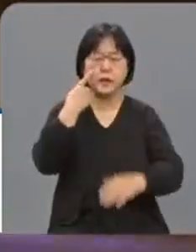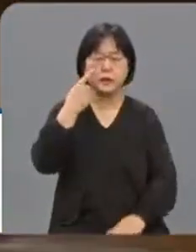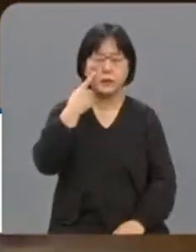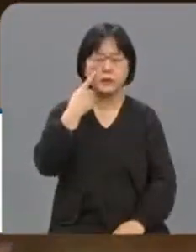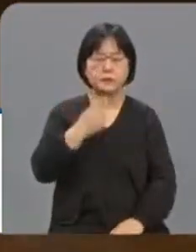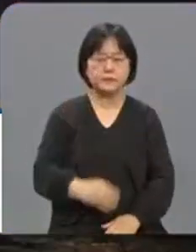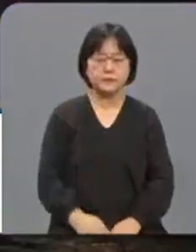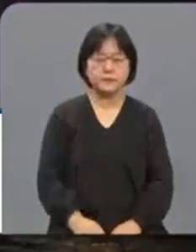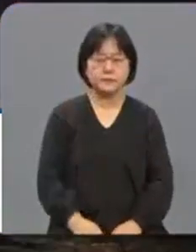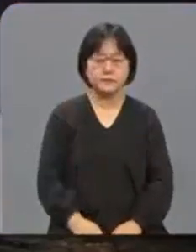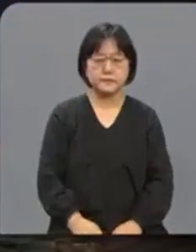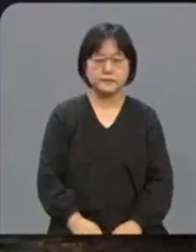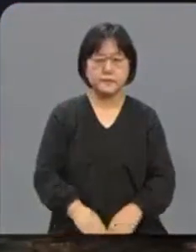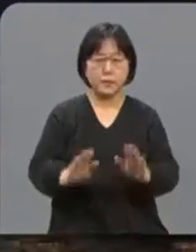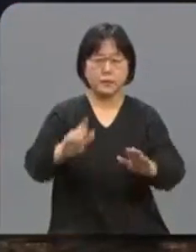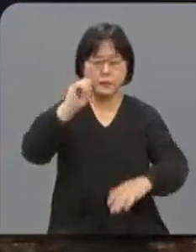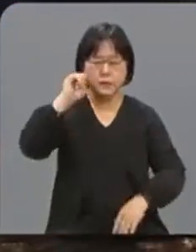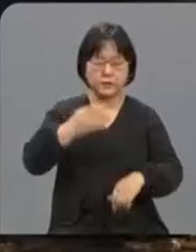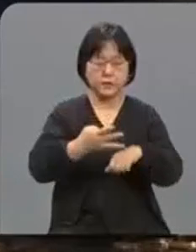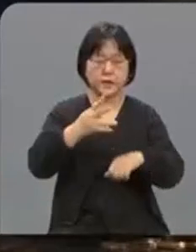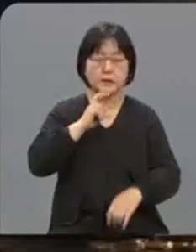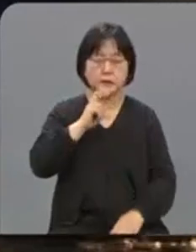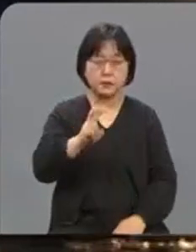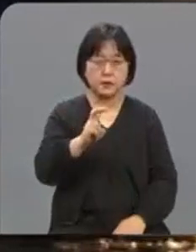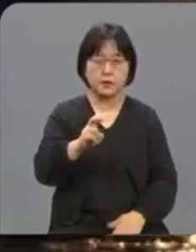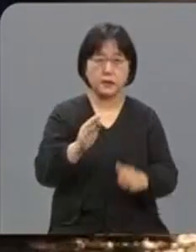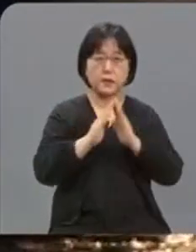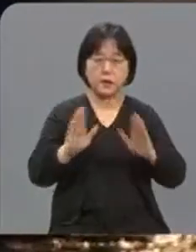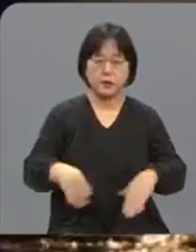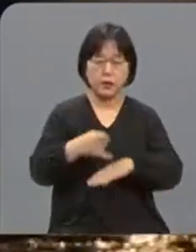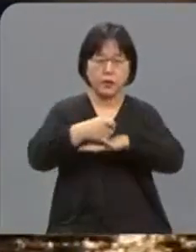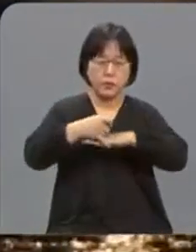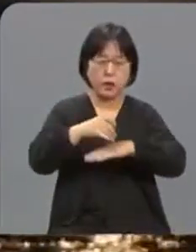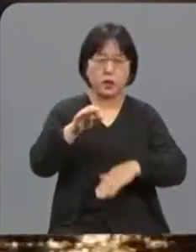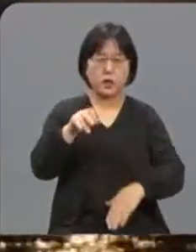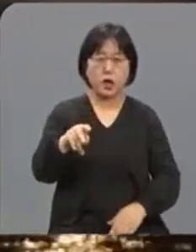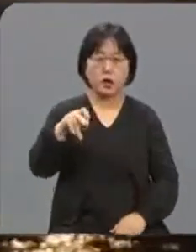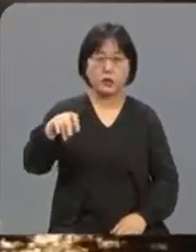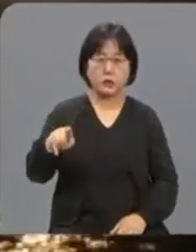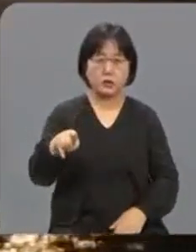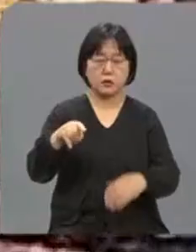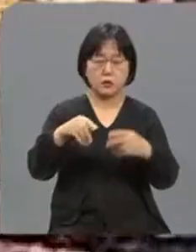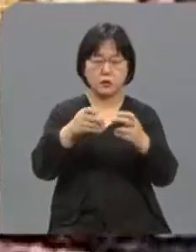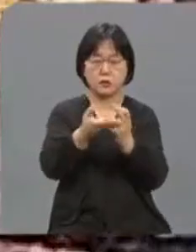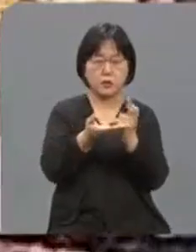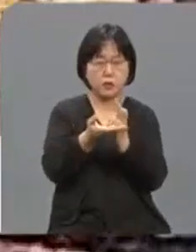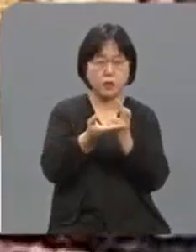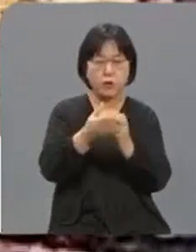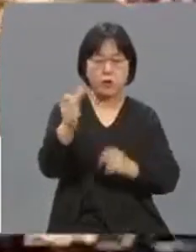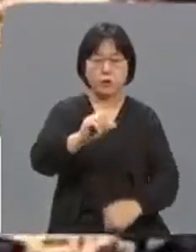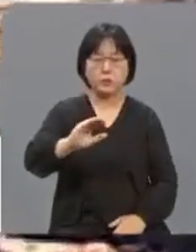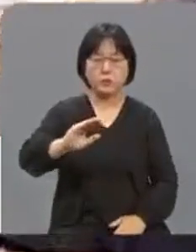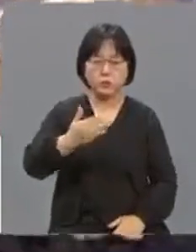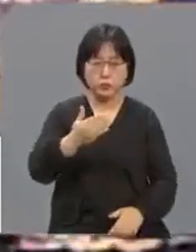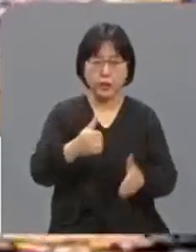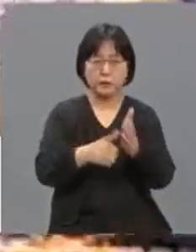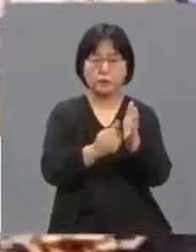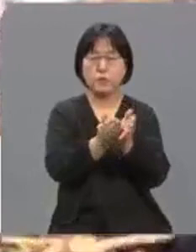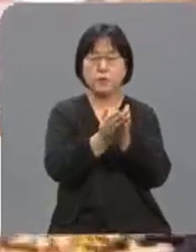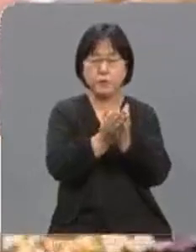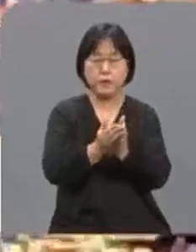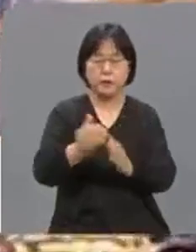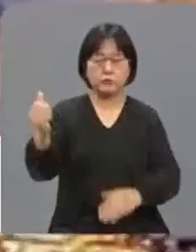19명이요. 오늘 새벽 4시 20분쯤 전남 완도군 여서도 인근 해상에서 5,900톤급